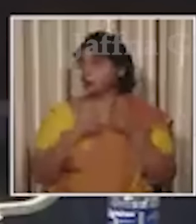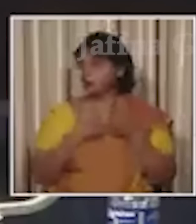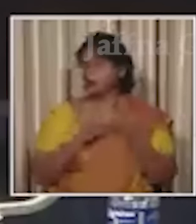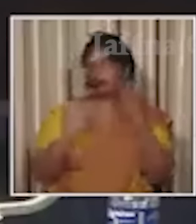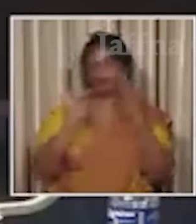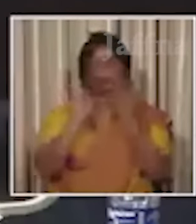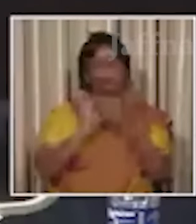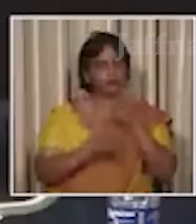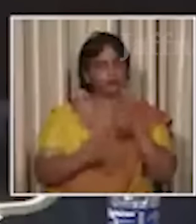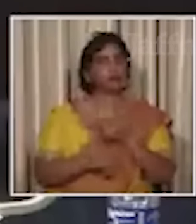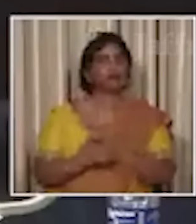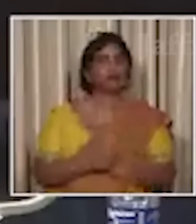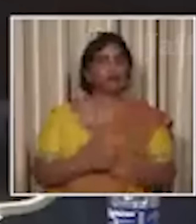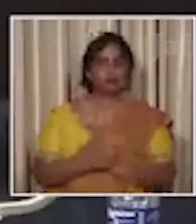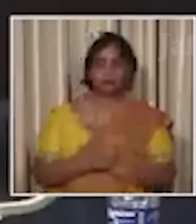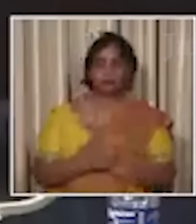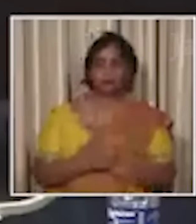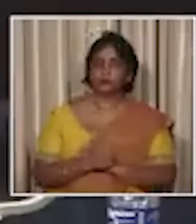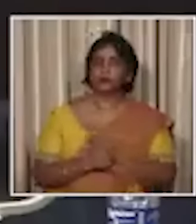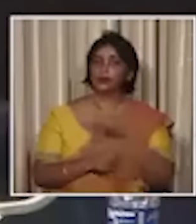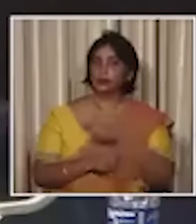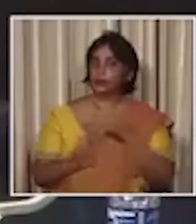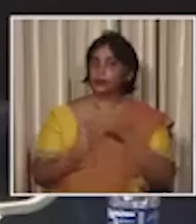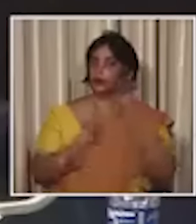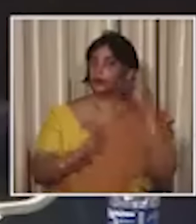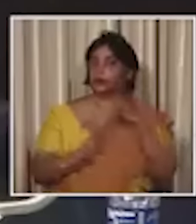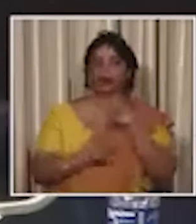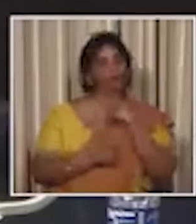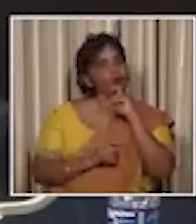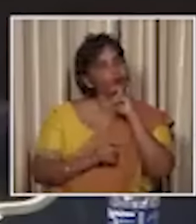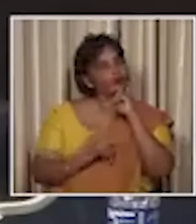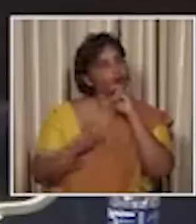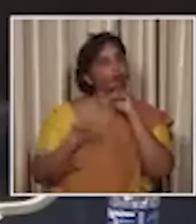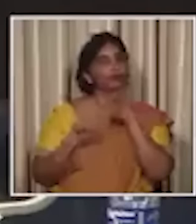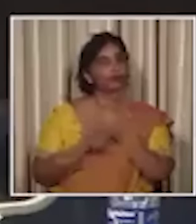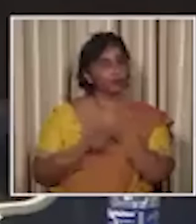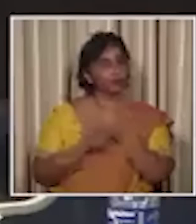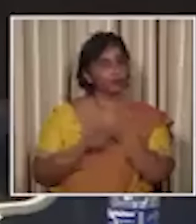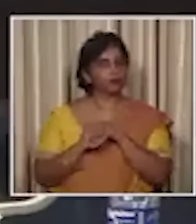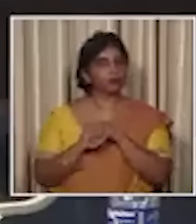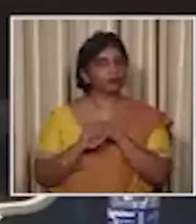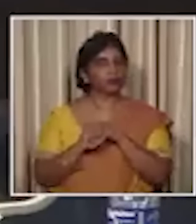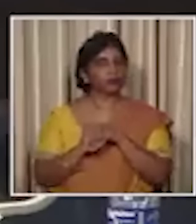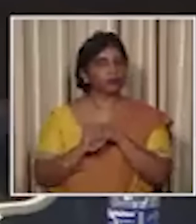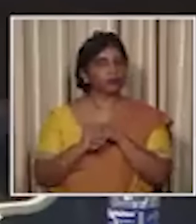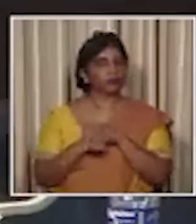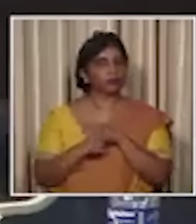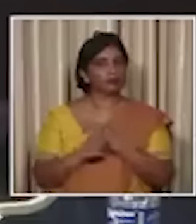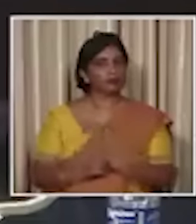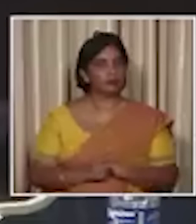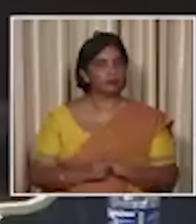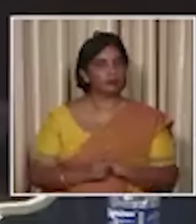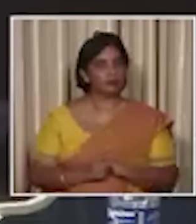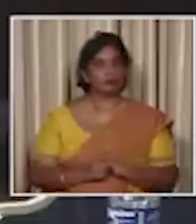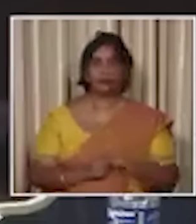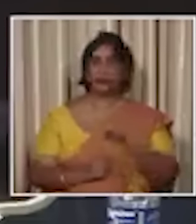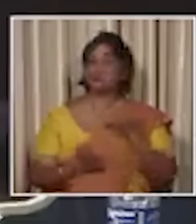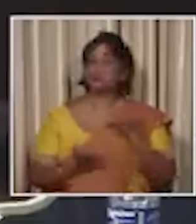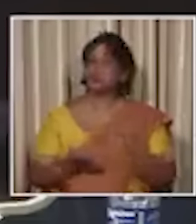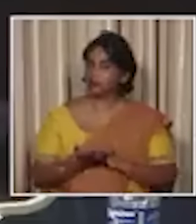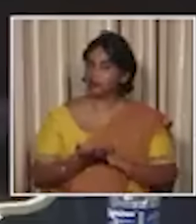விடயம், இந்த பொறுப்புக்கூறல் விவகாரத்தை மனித உரிமைகள் பேரவையிலிருந்து மீண்டும் ஐக்கிய நாடுகள் செயலாளர்